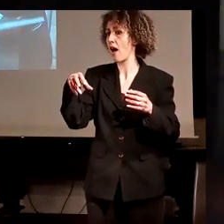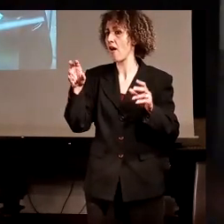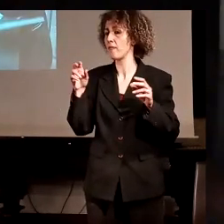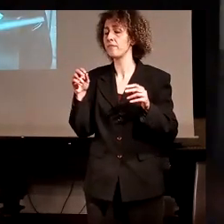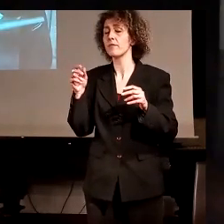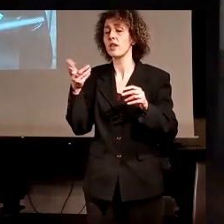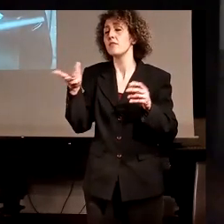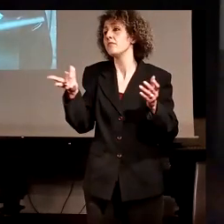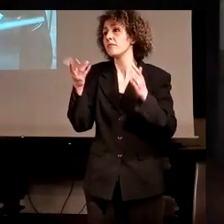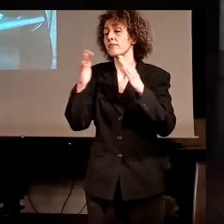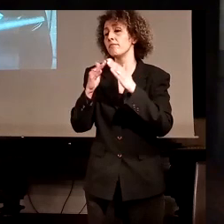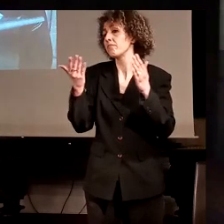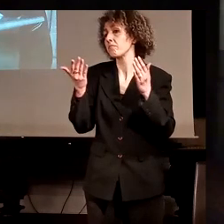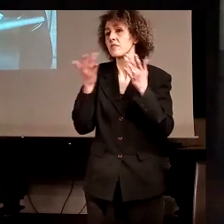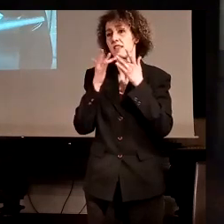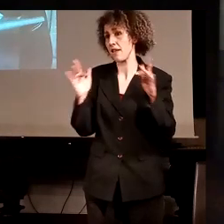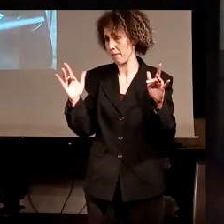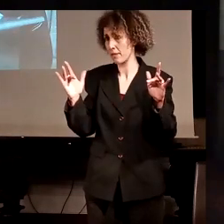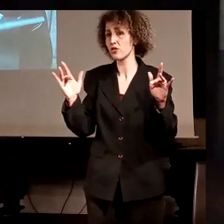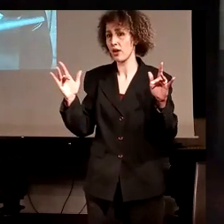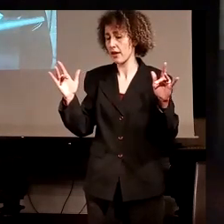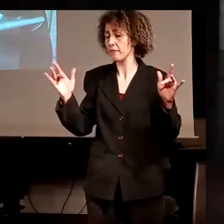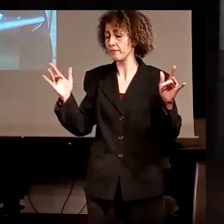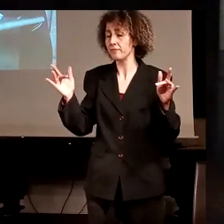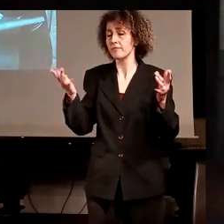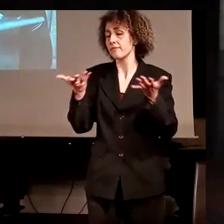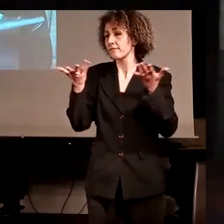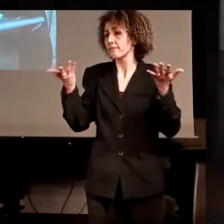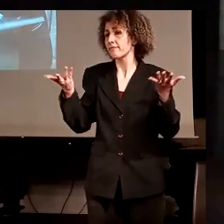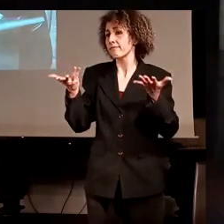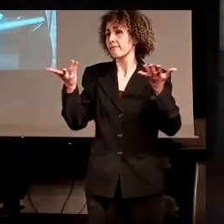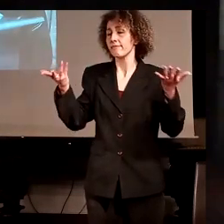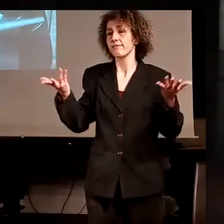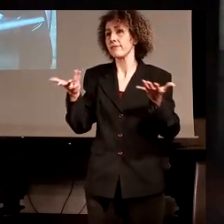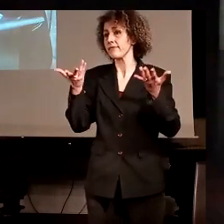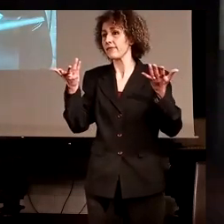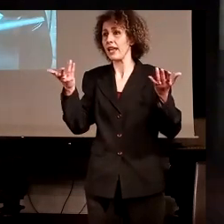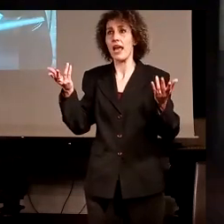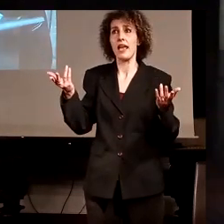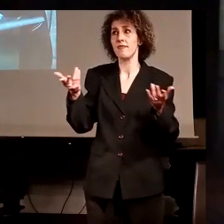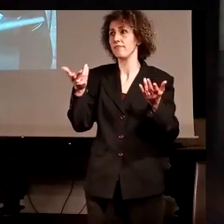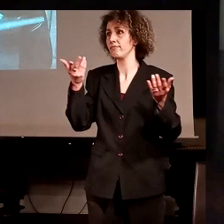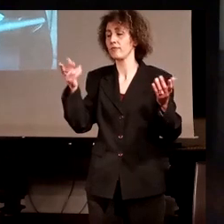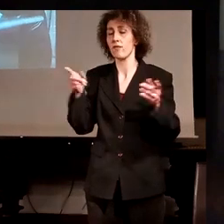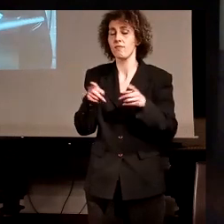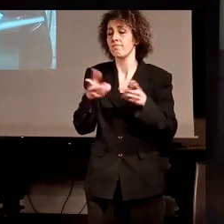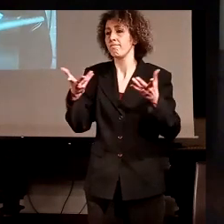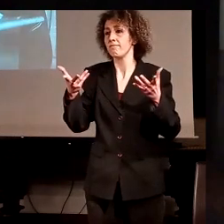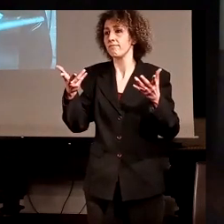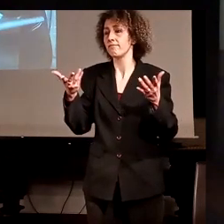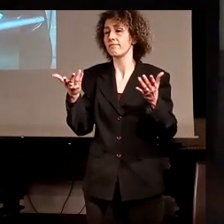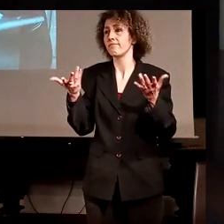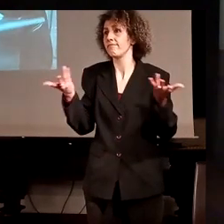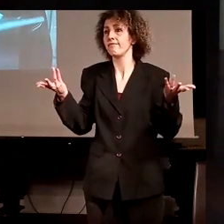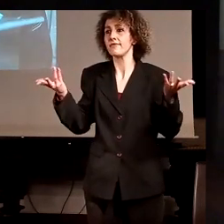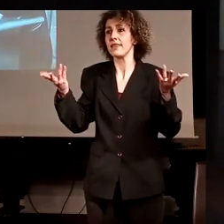per vivere il viaggio e ma senza nemmeno le semplificazioni di gauguin riusciamo ad artista maledetto che no